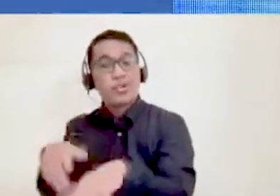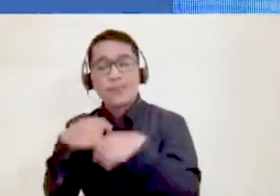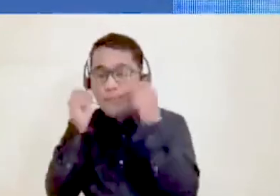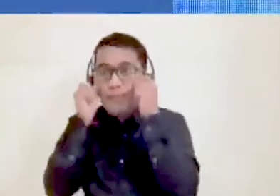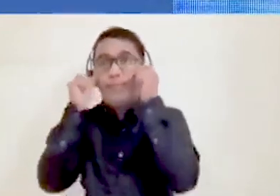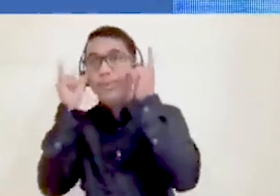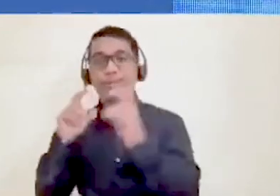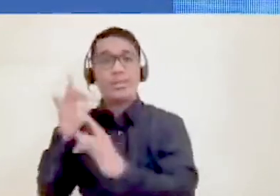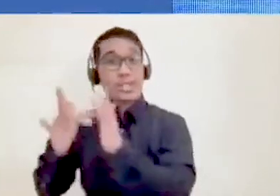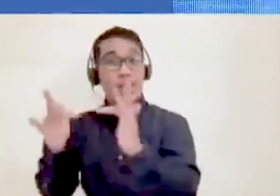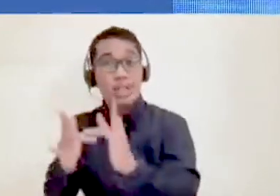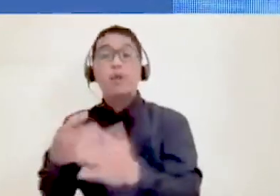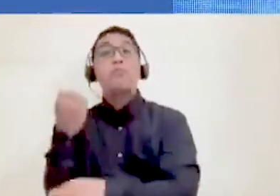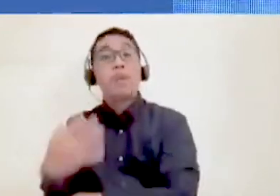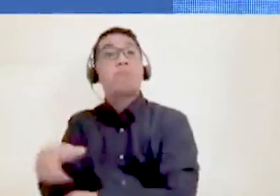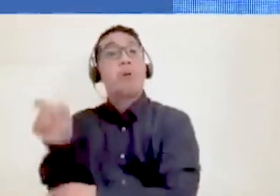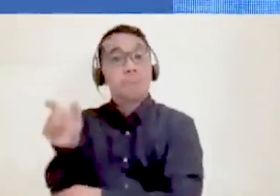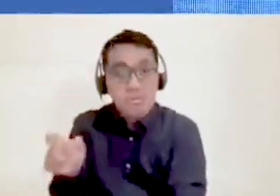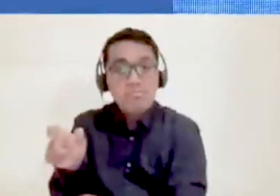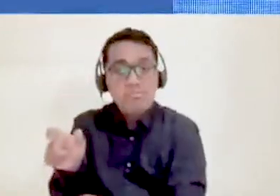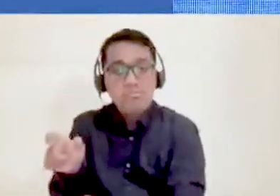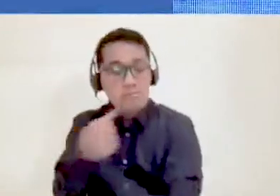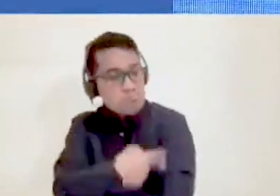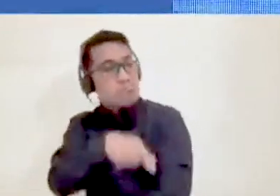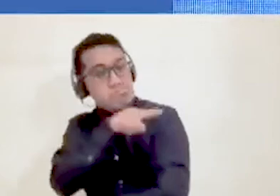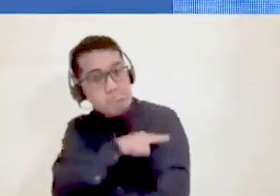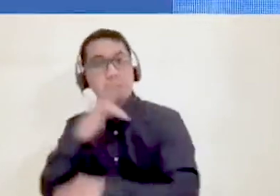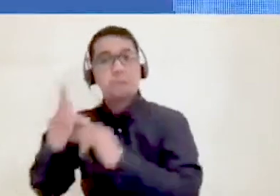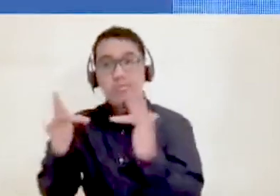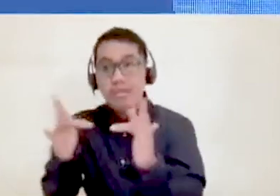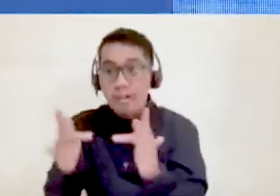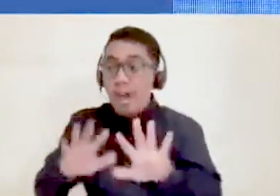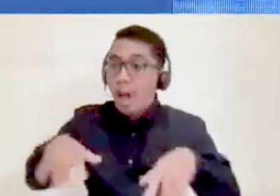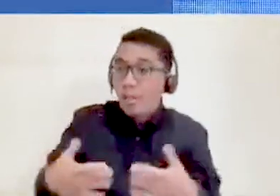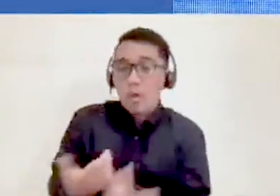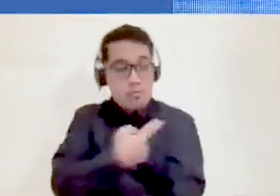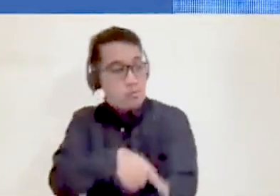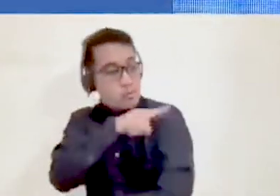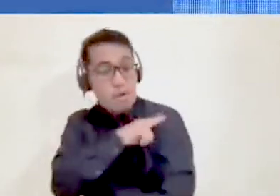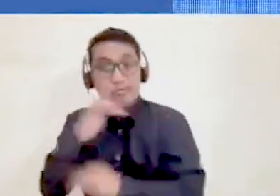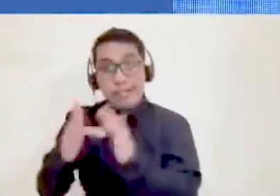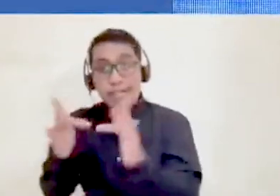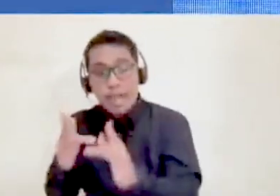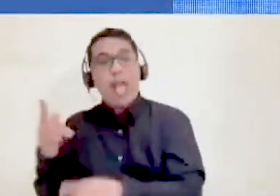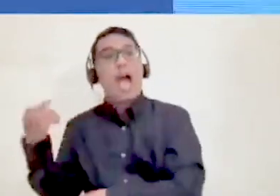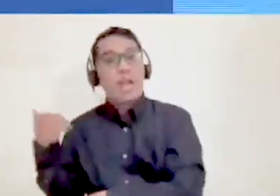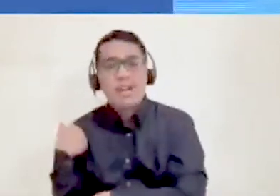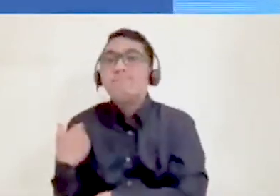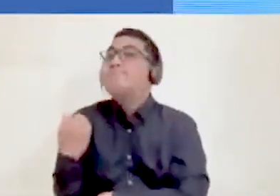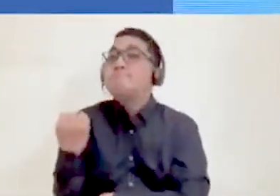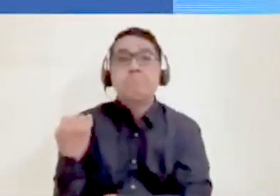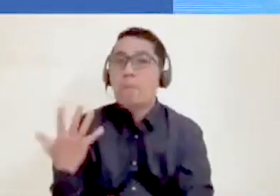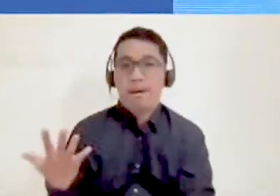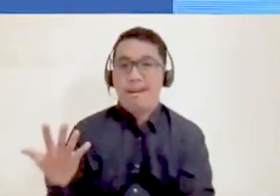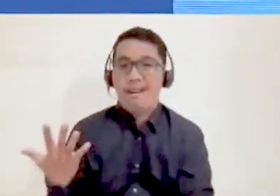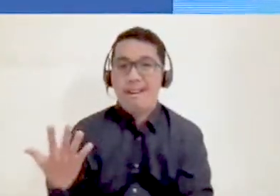yang sudah cakep digital yang sudah memiliki kecakapan digital dasar tebel